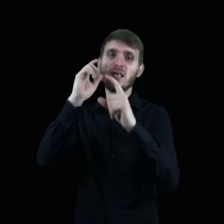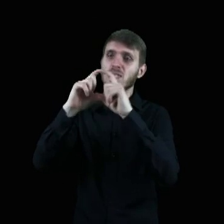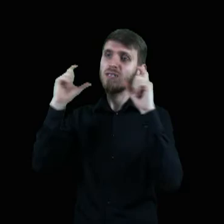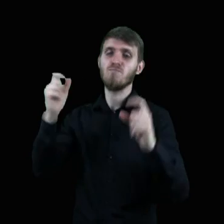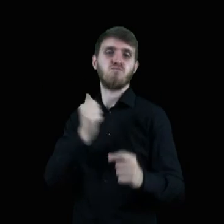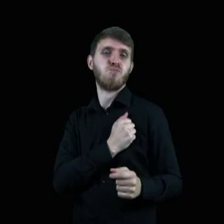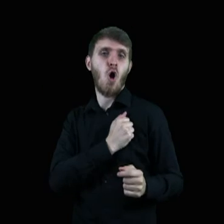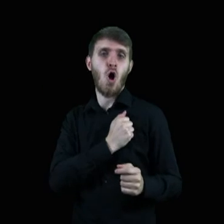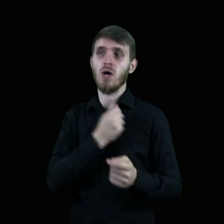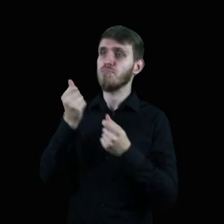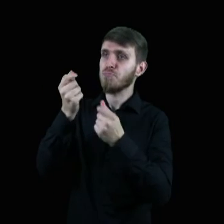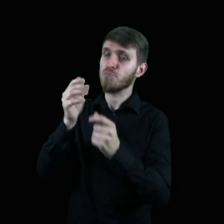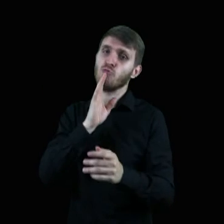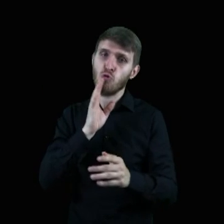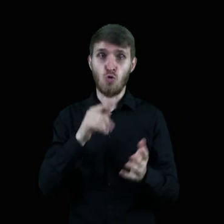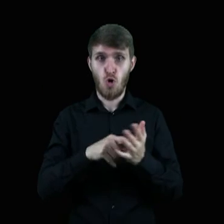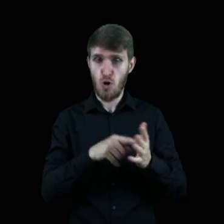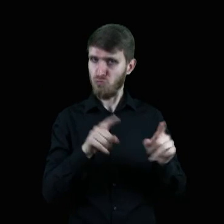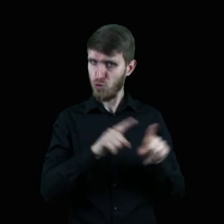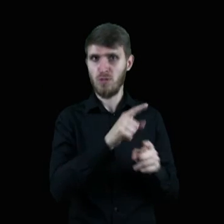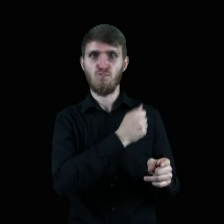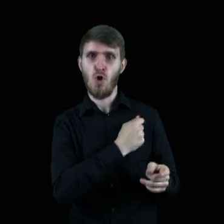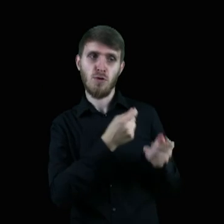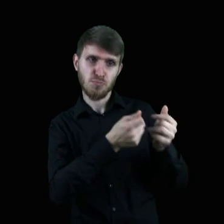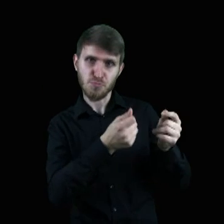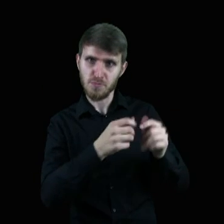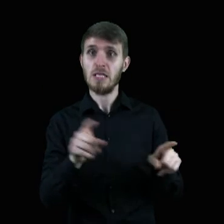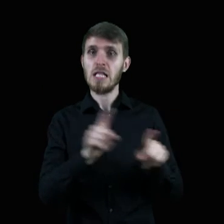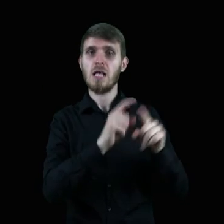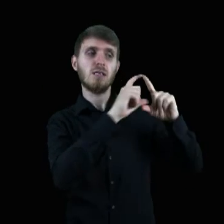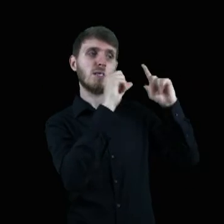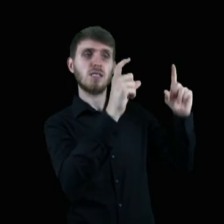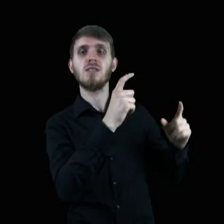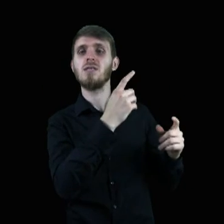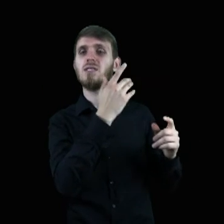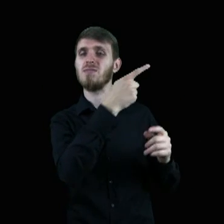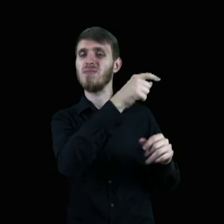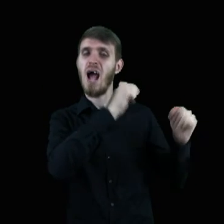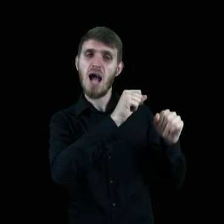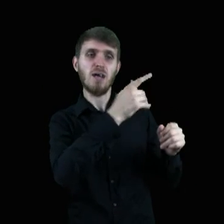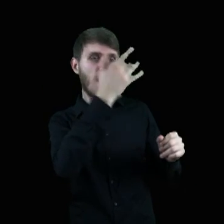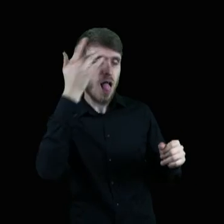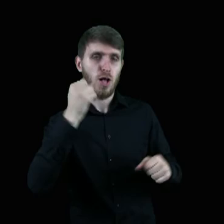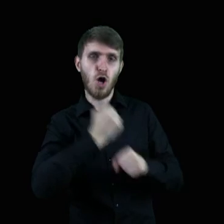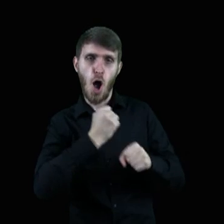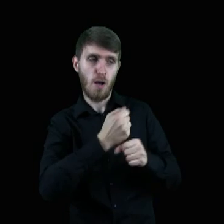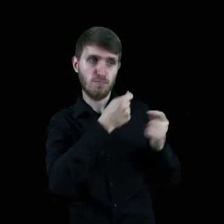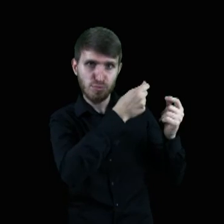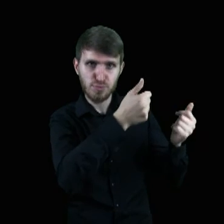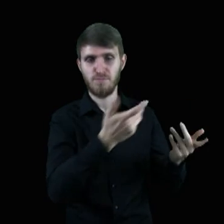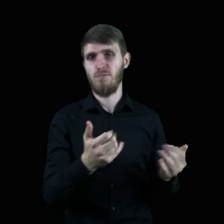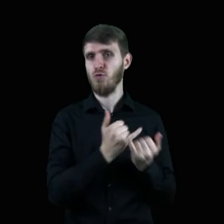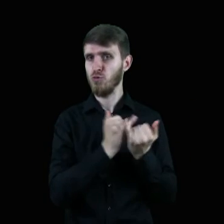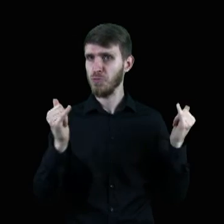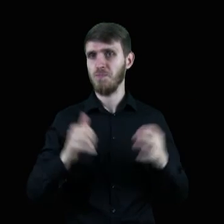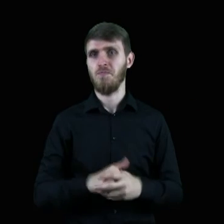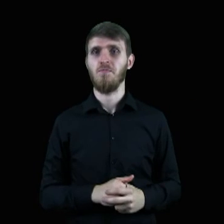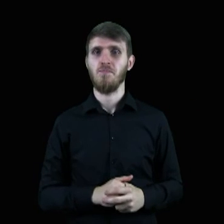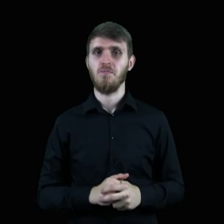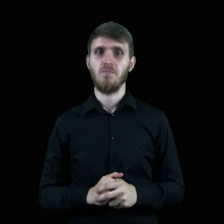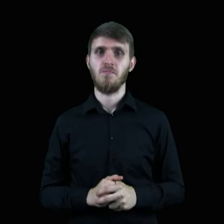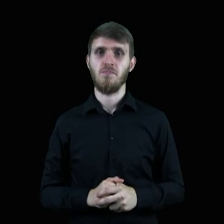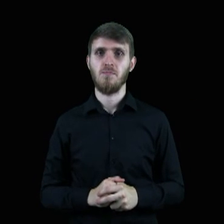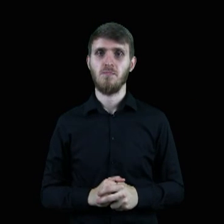dzierżawa kosztuje to, co my musimy zapłacić naszemu domowi maklerskiemu w ramach tego, że oni umożliwiają dokonanie takiej operacji, ale też